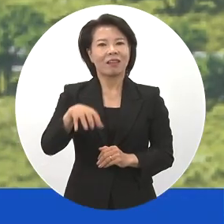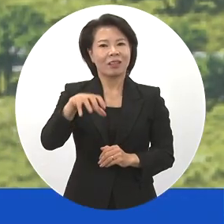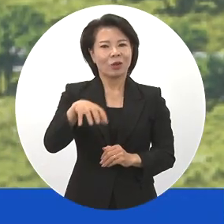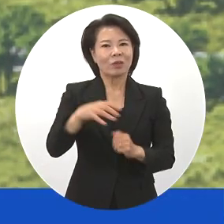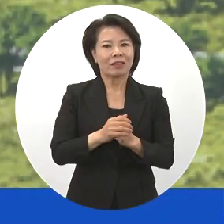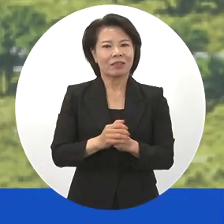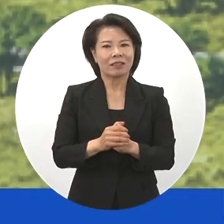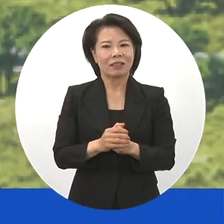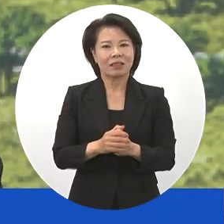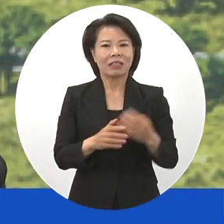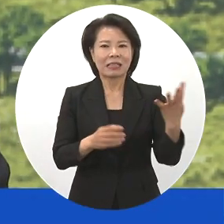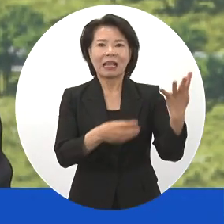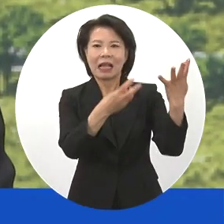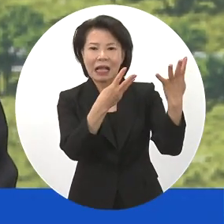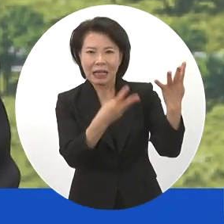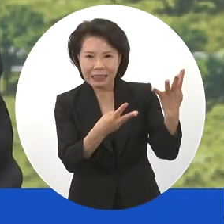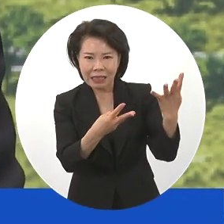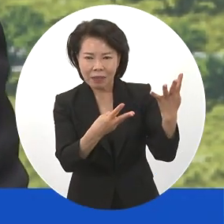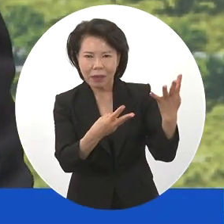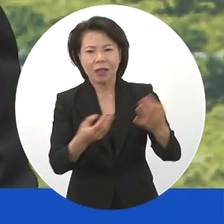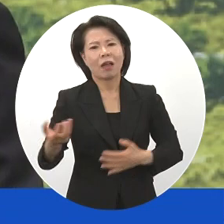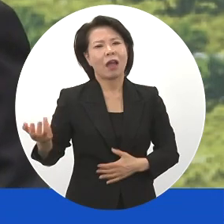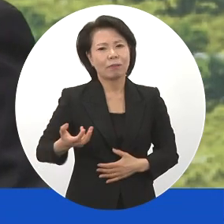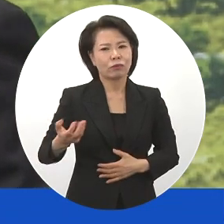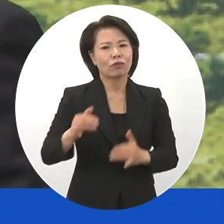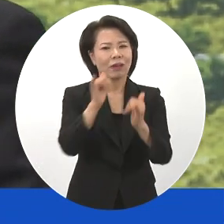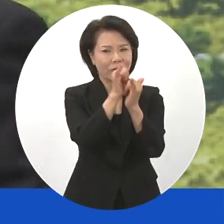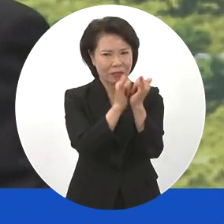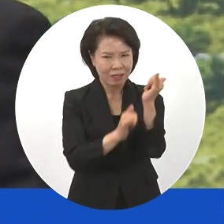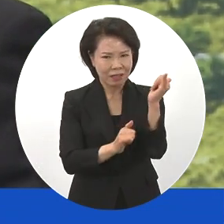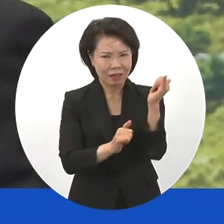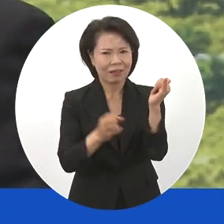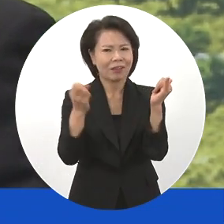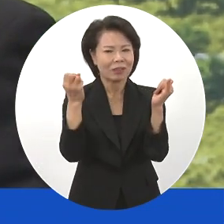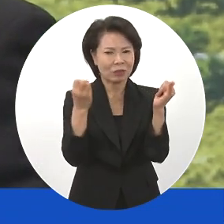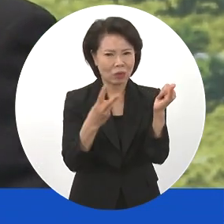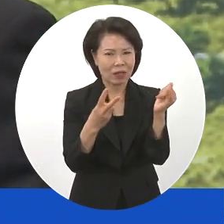유족회도 4.3의 눈물과 아픔의 역사를